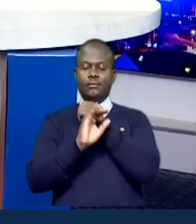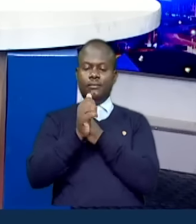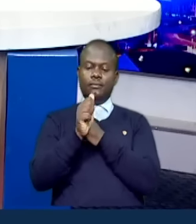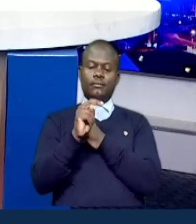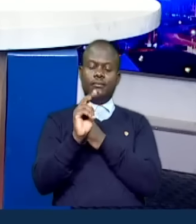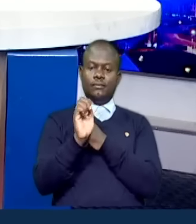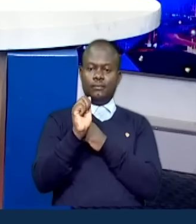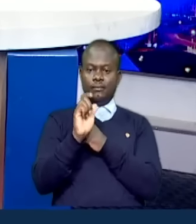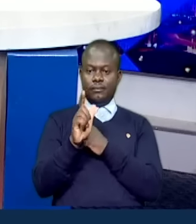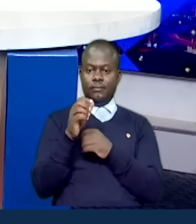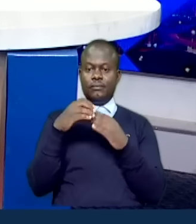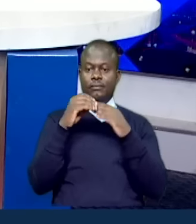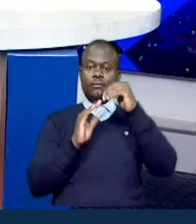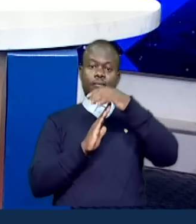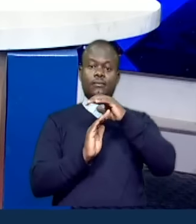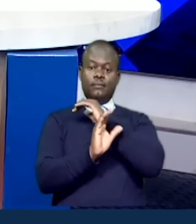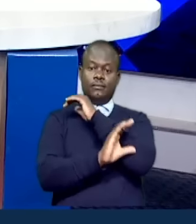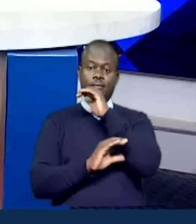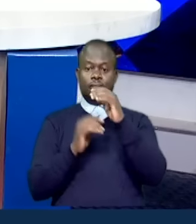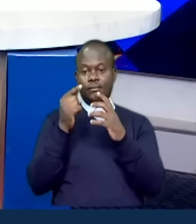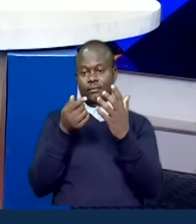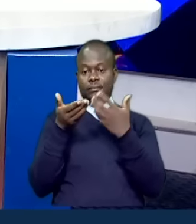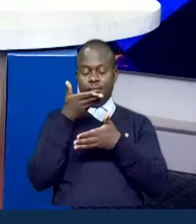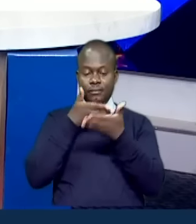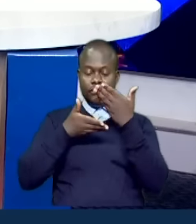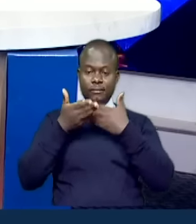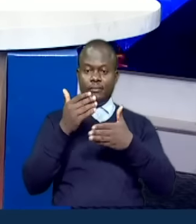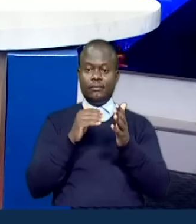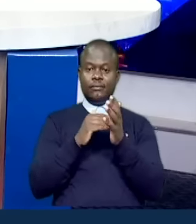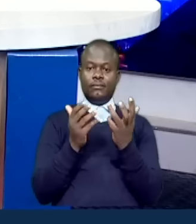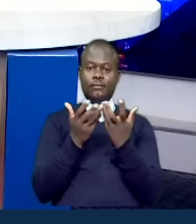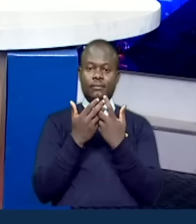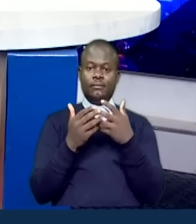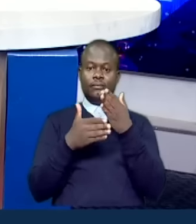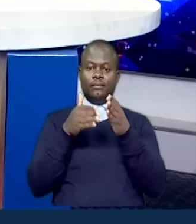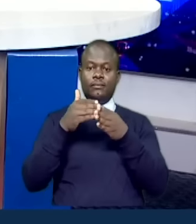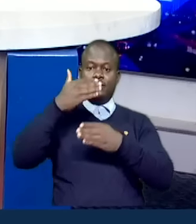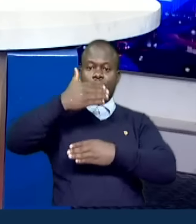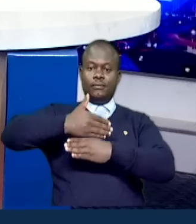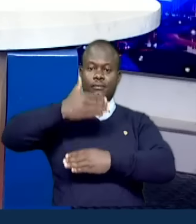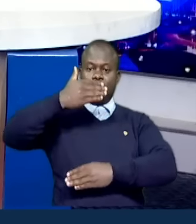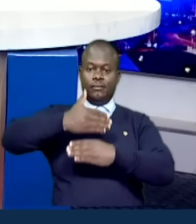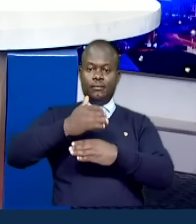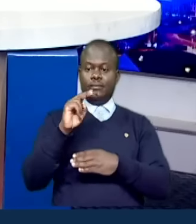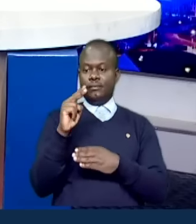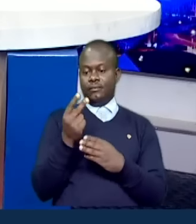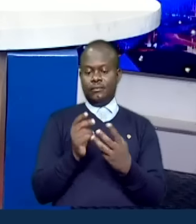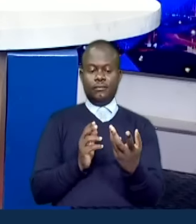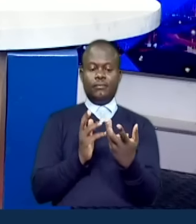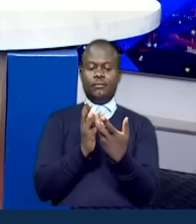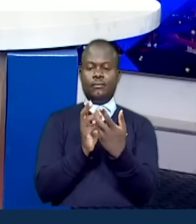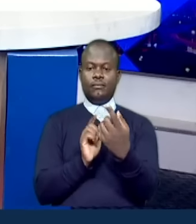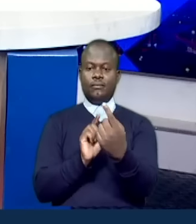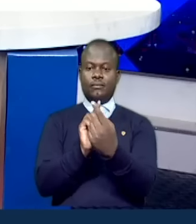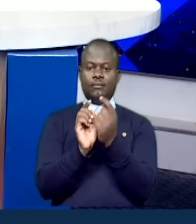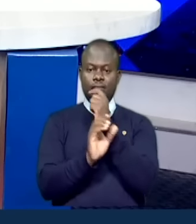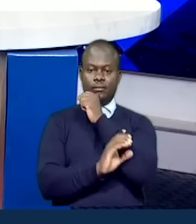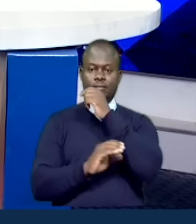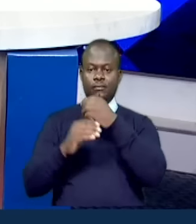yagiranye n'abayobozi bakuru b'igihugu hari byagarutsweho nk'ibijyanye no kubaka umupaka wa kabiri uhuza